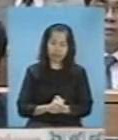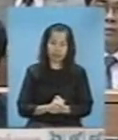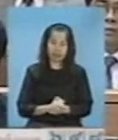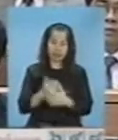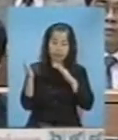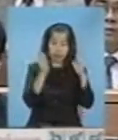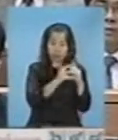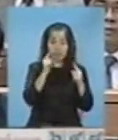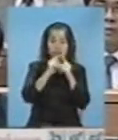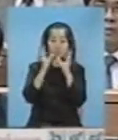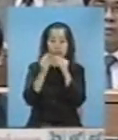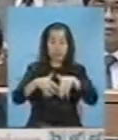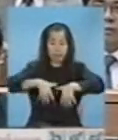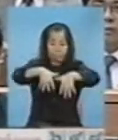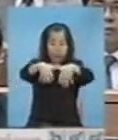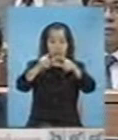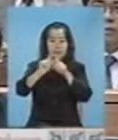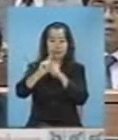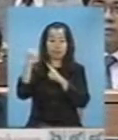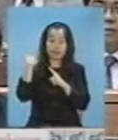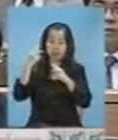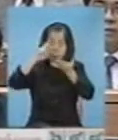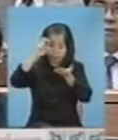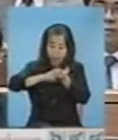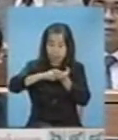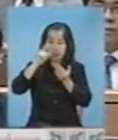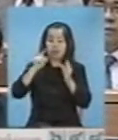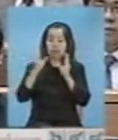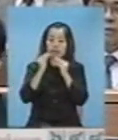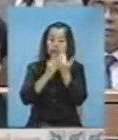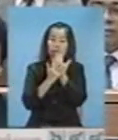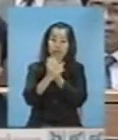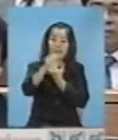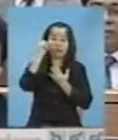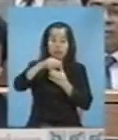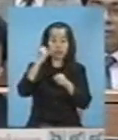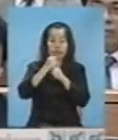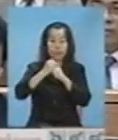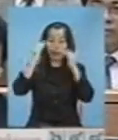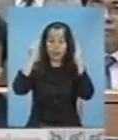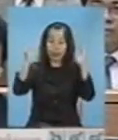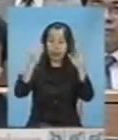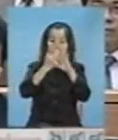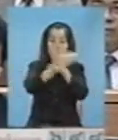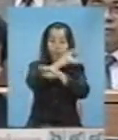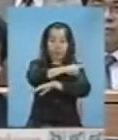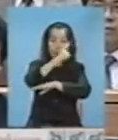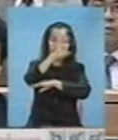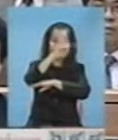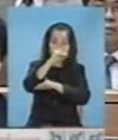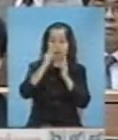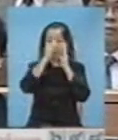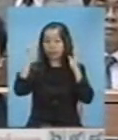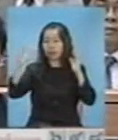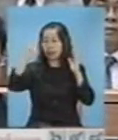การทำประชามติรัฐธรรมนูญฉบับปัจจุบันเขากำหนดว่าการทำประชามติต้องทำไม่ก่อน90วันและไม่